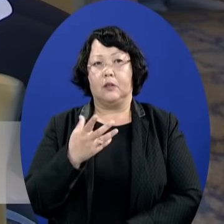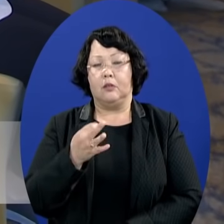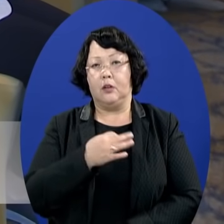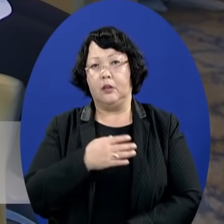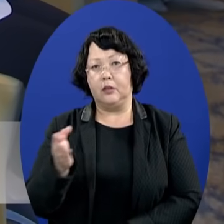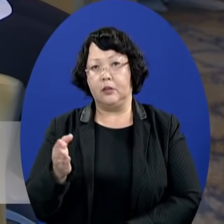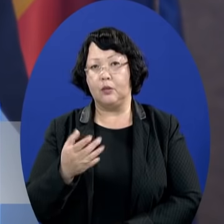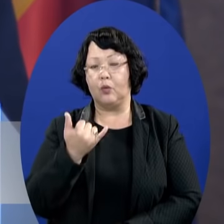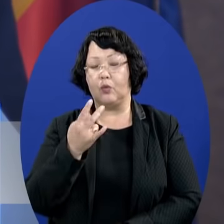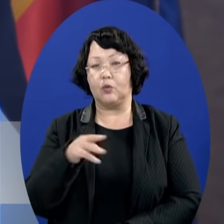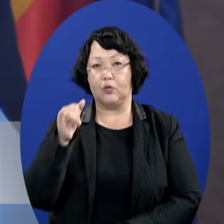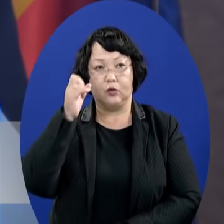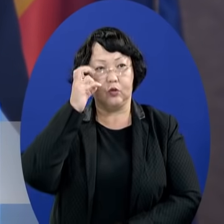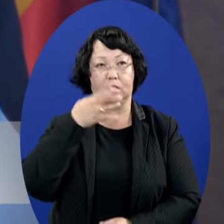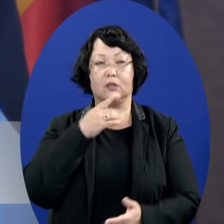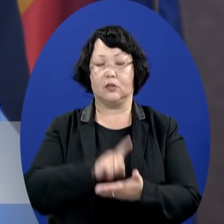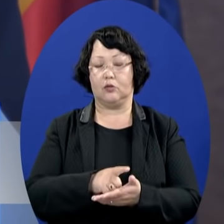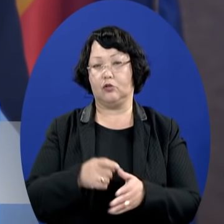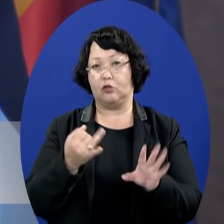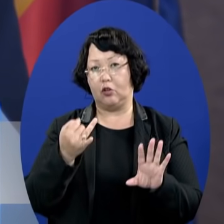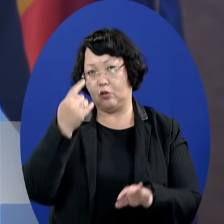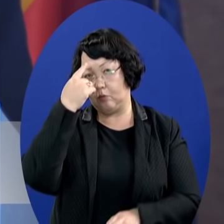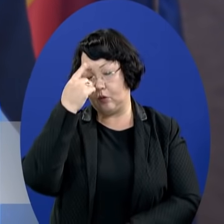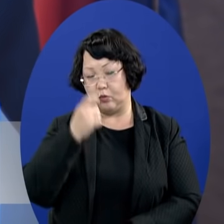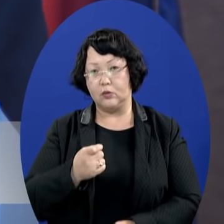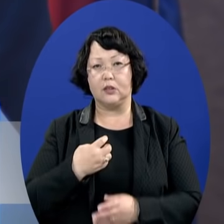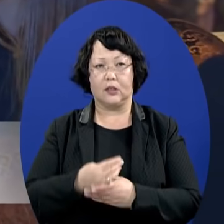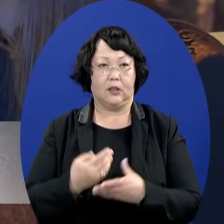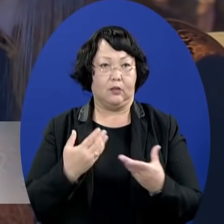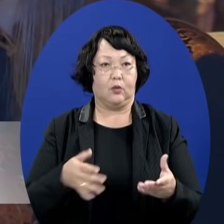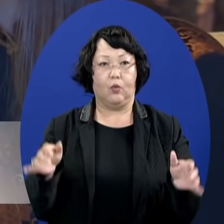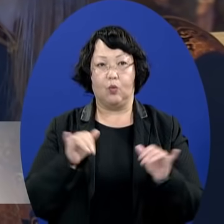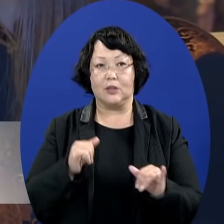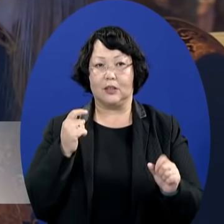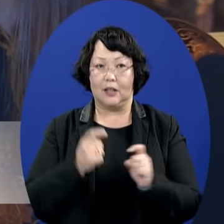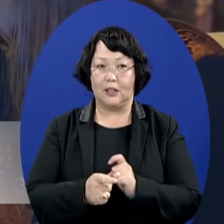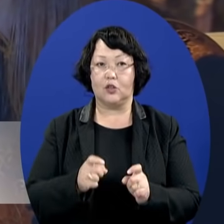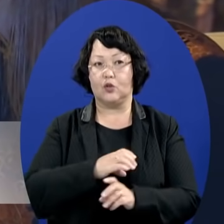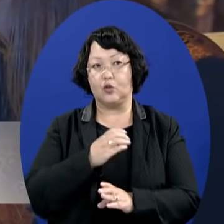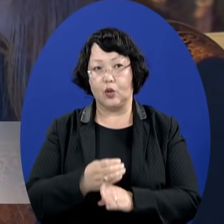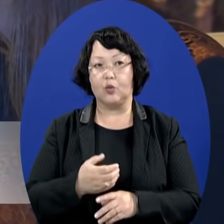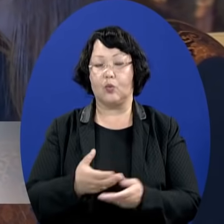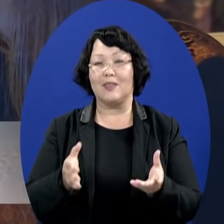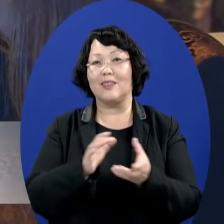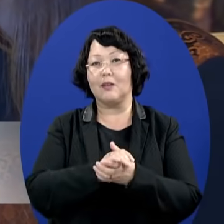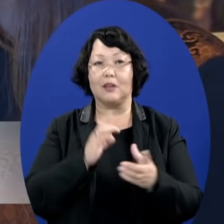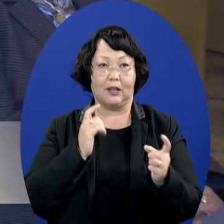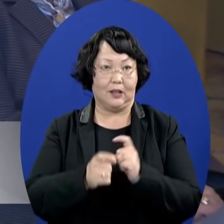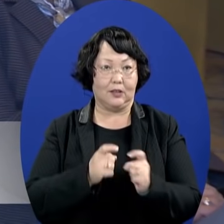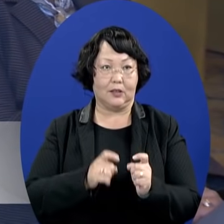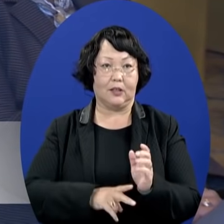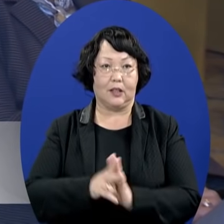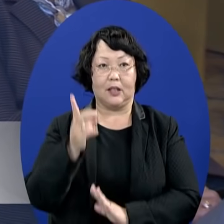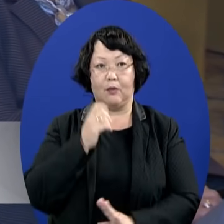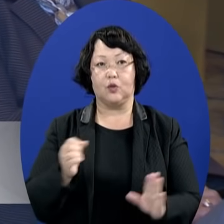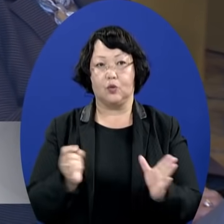Унгарын ерөнхийлөгчийн зарлагаар 7 монгол хүн энэ шагналыг хүртсэн байна. Хоёр улсын харилцаа, соёлыг түгээх, найрамдал тарилцааг бэхжүүлэх нь хамгийн